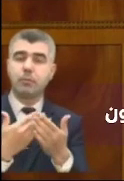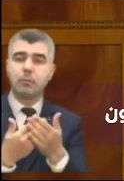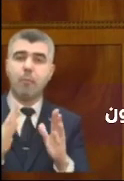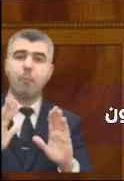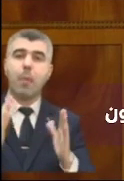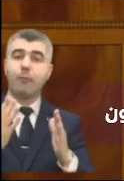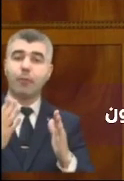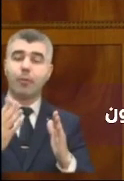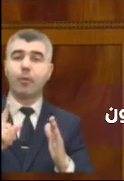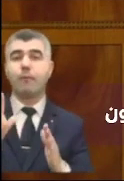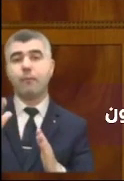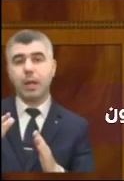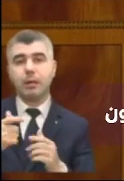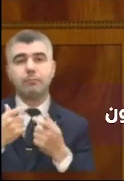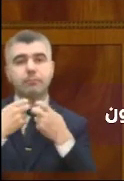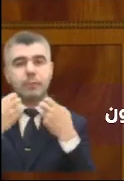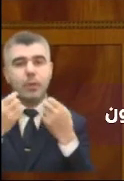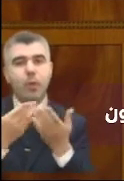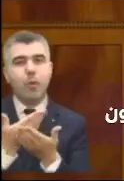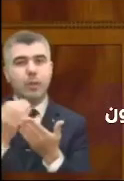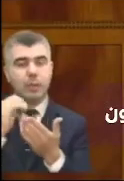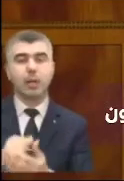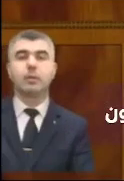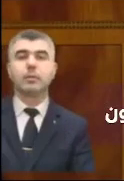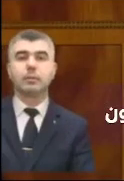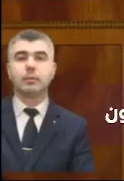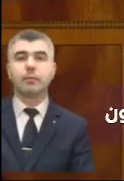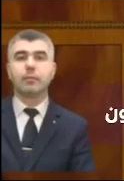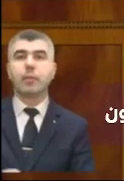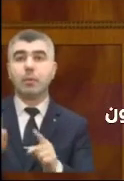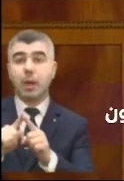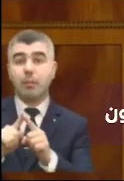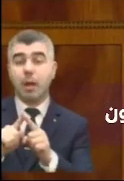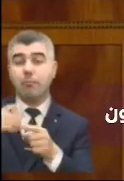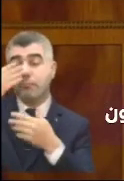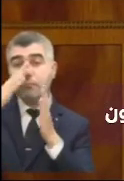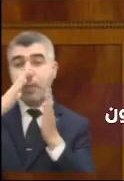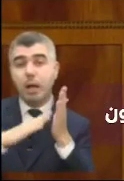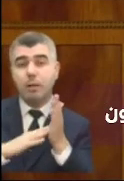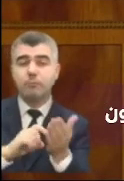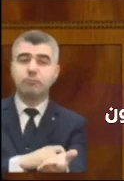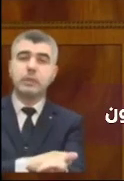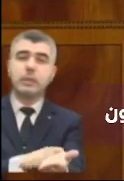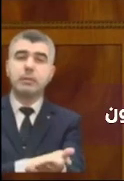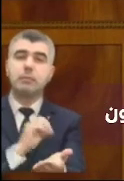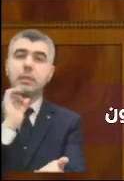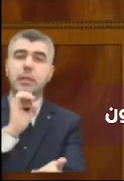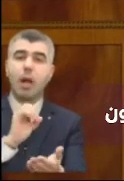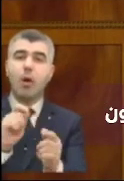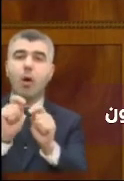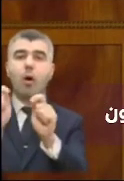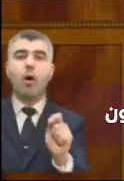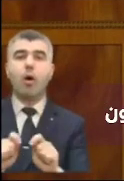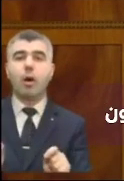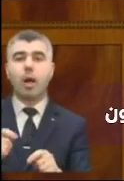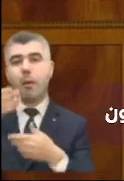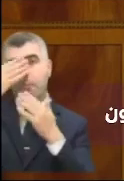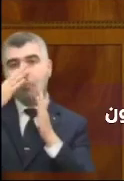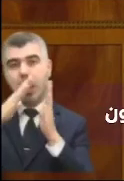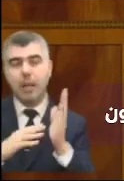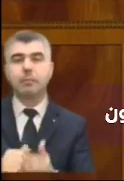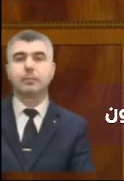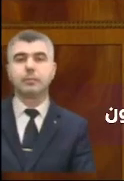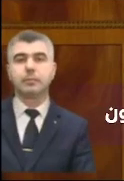هؤلاء المواطنين بزيهم وبأسمائهم المختلفة دفعوا دماءهم من أجل حريتنا